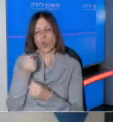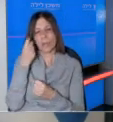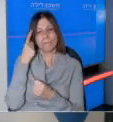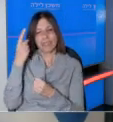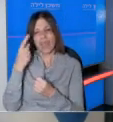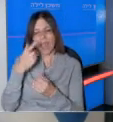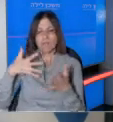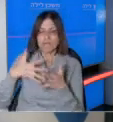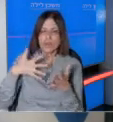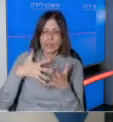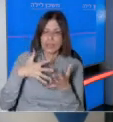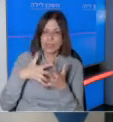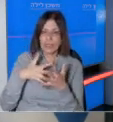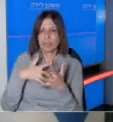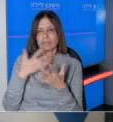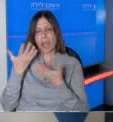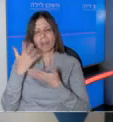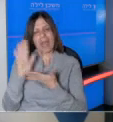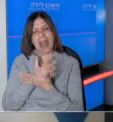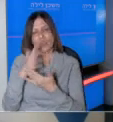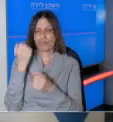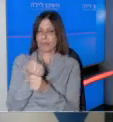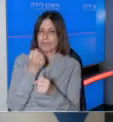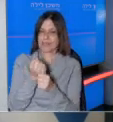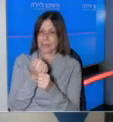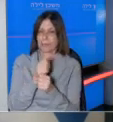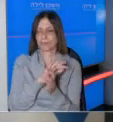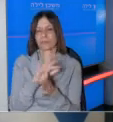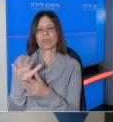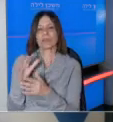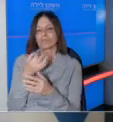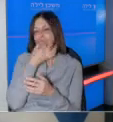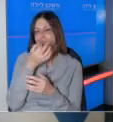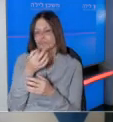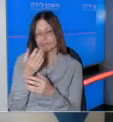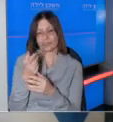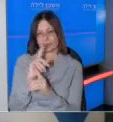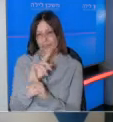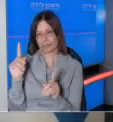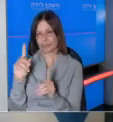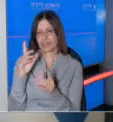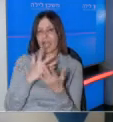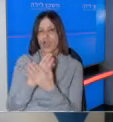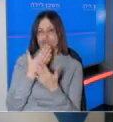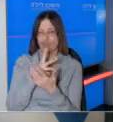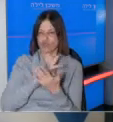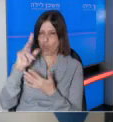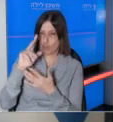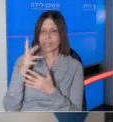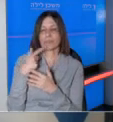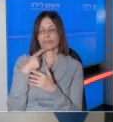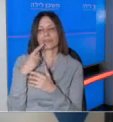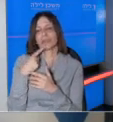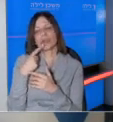מקבלים החלטות ומבצעים. חדשות 13, מאיר מרציאנו. אדוני ראש הממשלה, אתה מצד אחד מדבר על הצורך